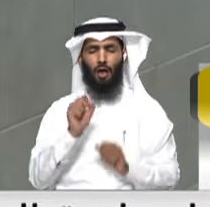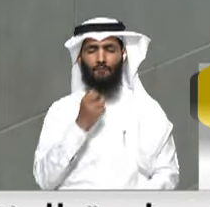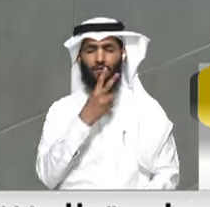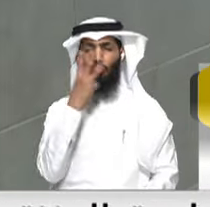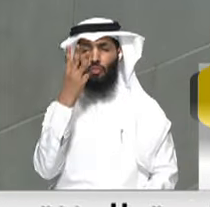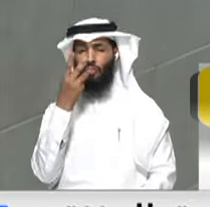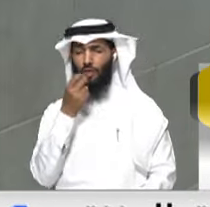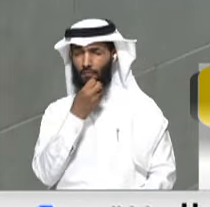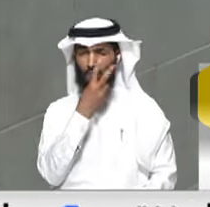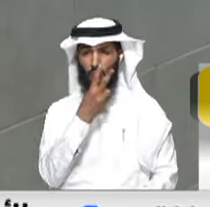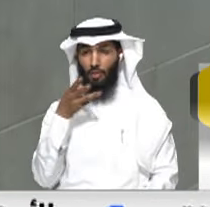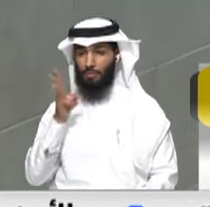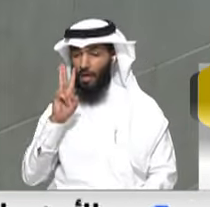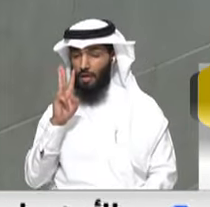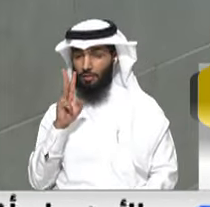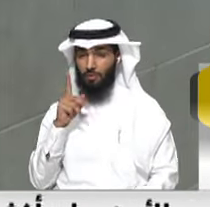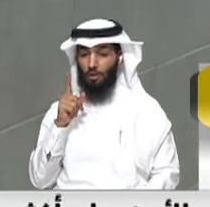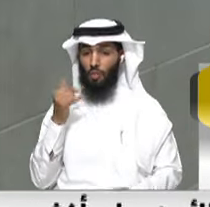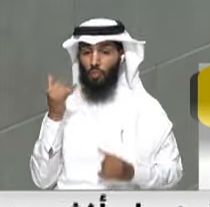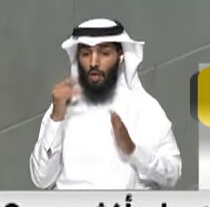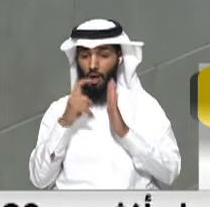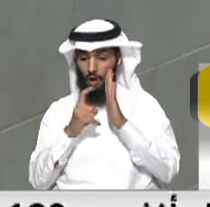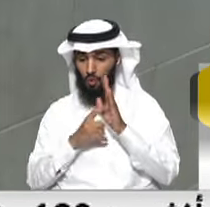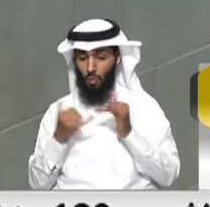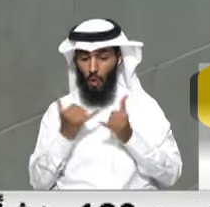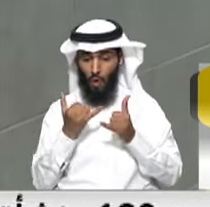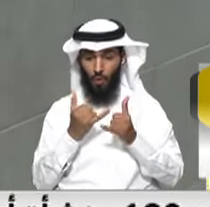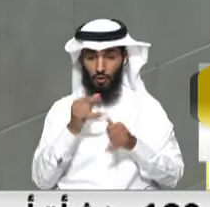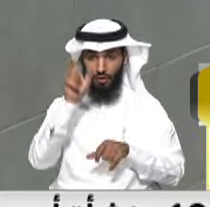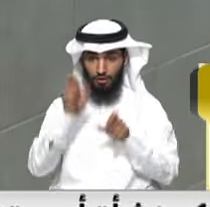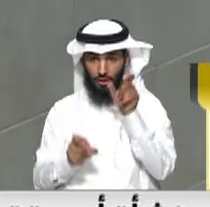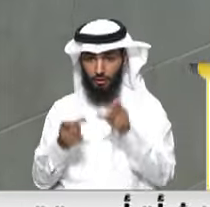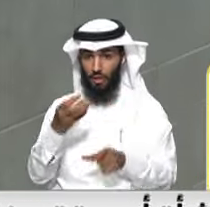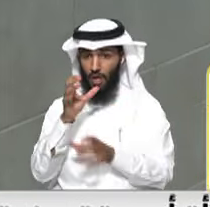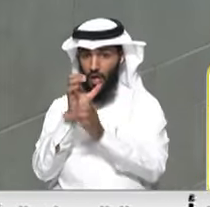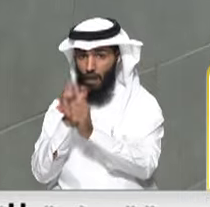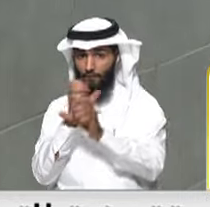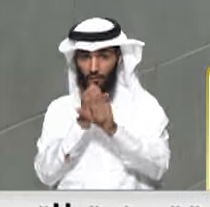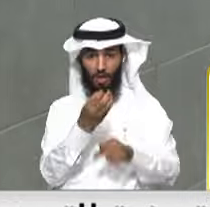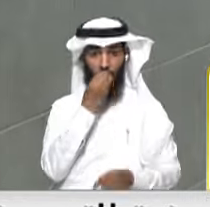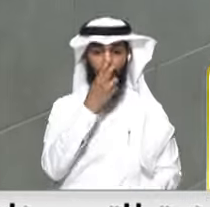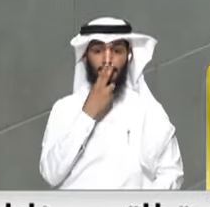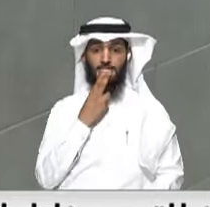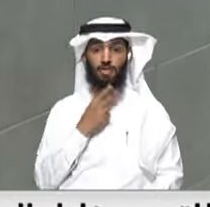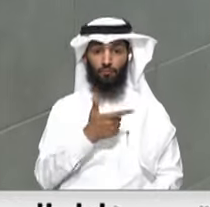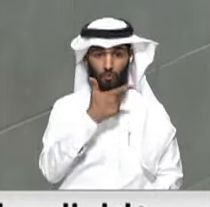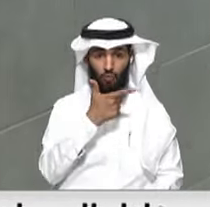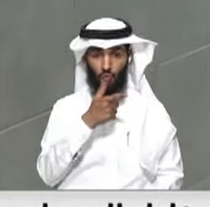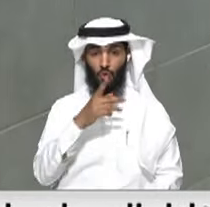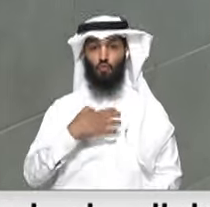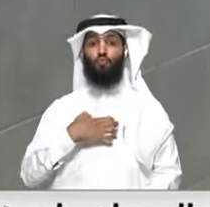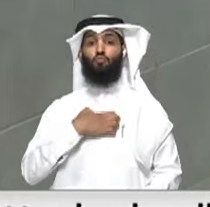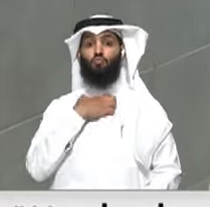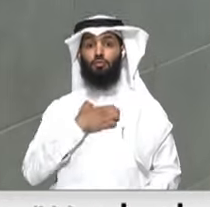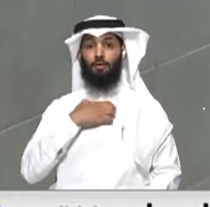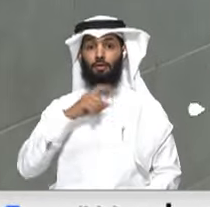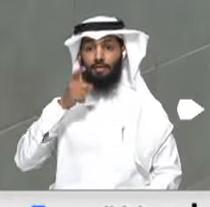على سلامة المستهلك وسلامة المادة الغذائية، وبناء على توجيهات رئيس مجلس الإدارة المدير العام الدكتور ريم